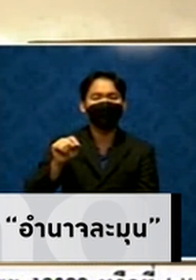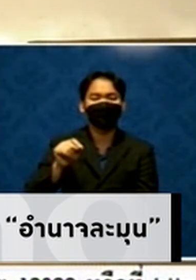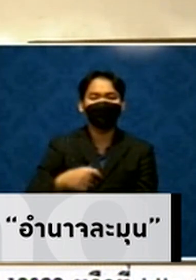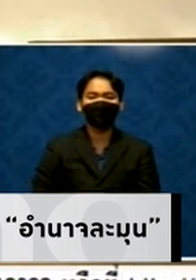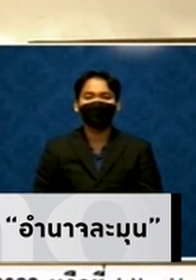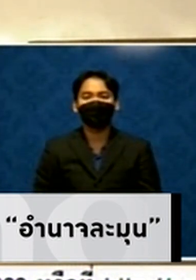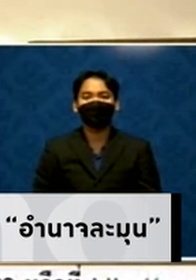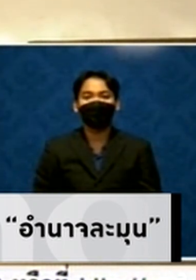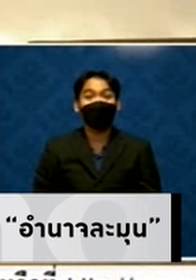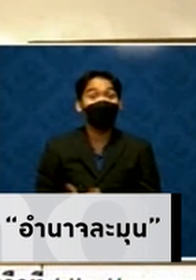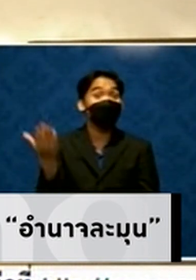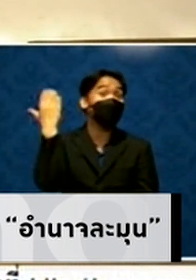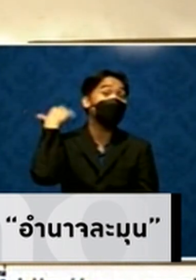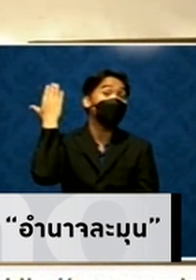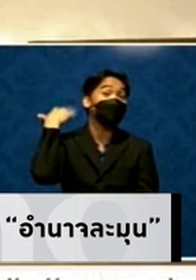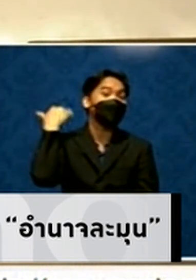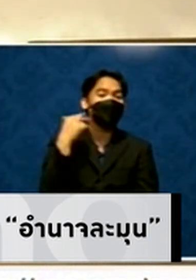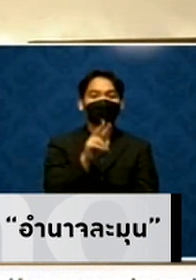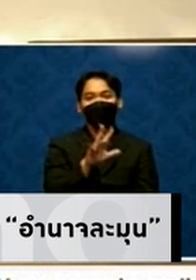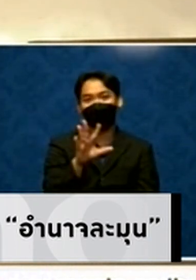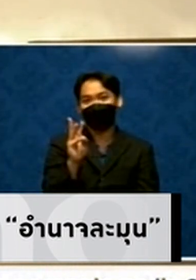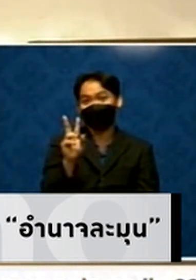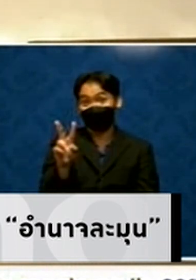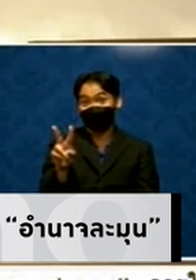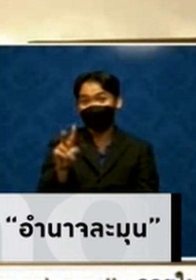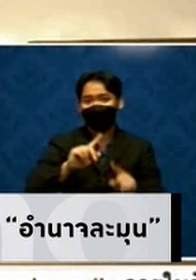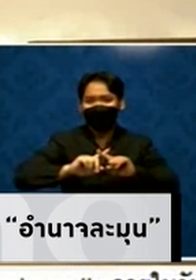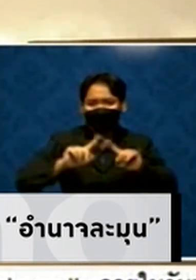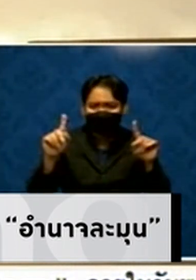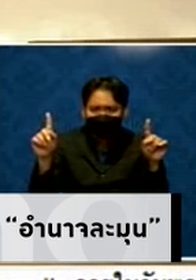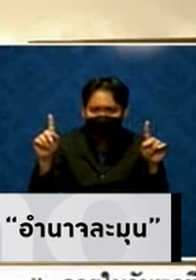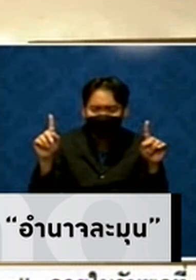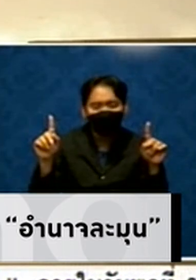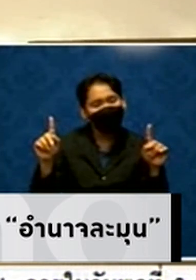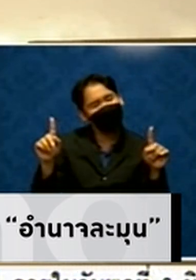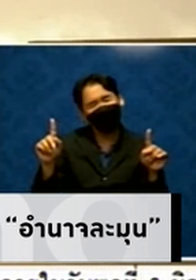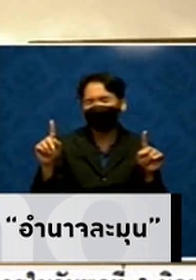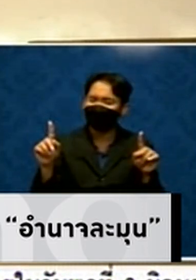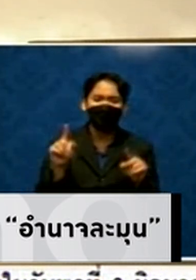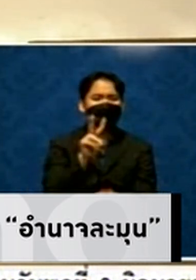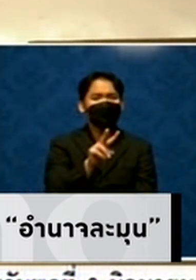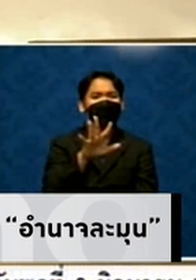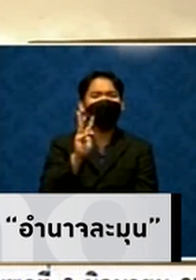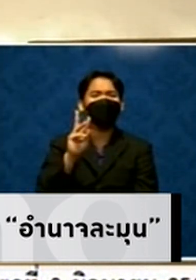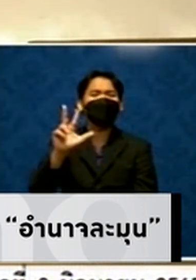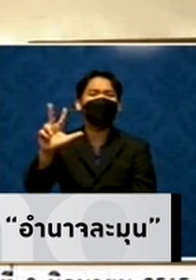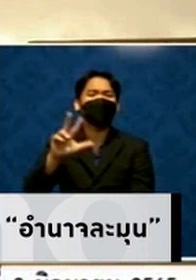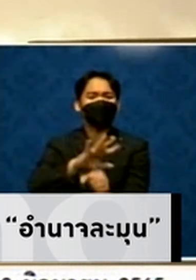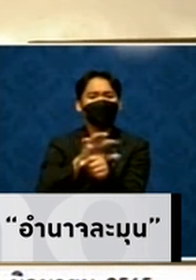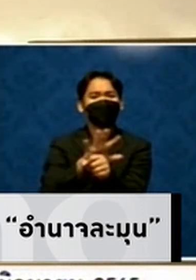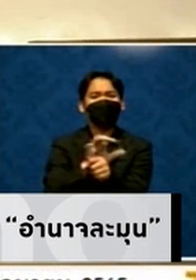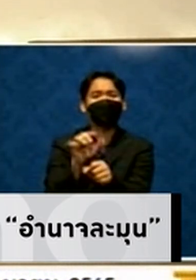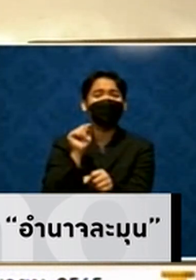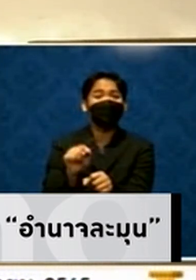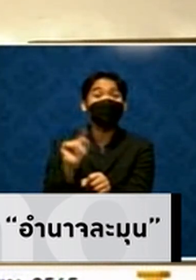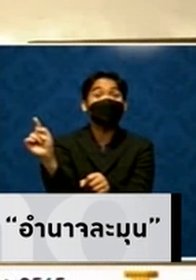ลอดเลยแล้วก็กระจายไปถึง29สาขาทั่วโลกจัดงานผู้ซื้อพบผู้ขายน